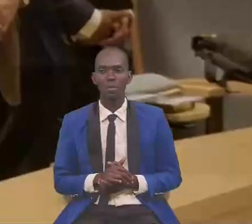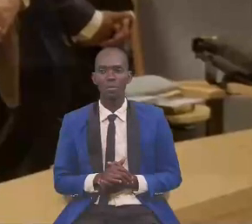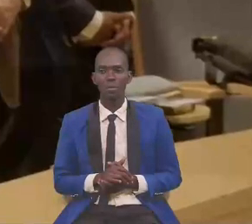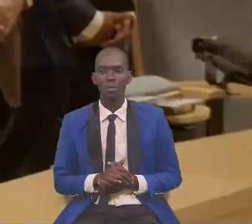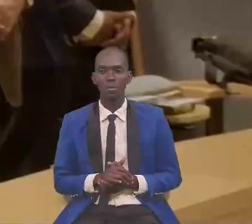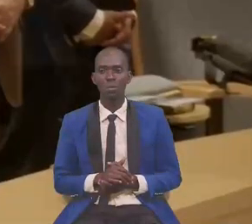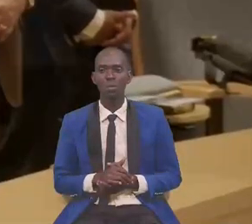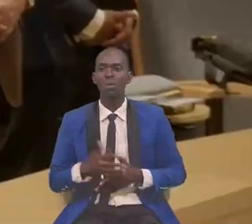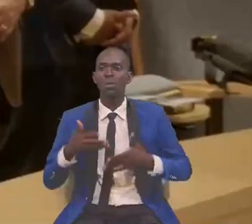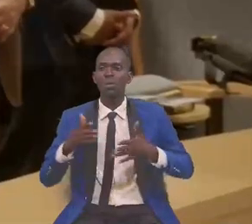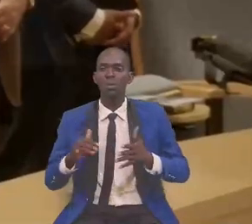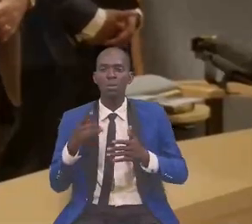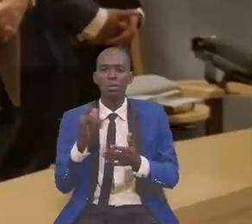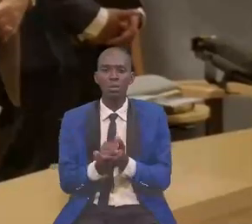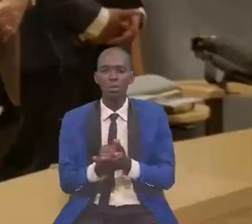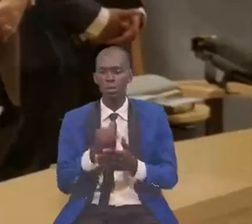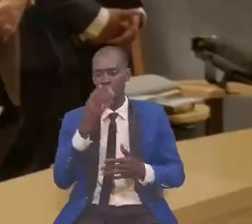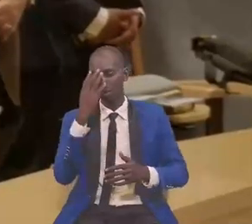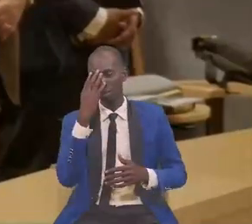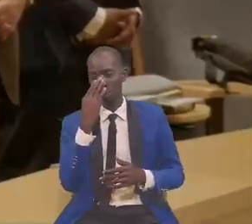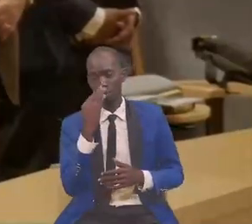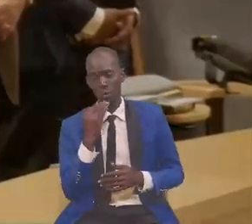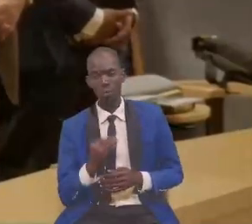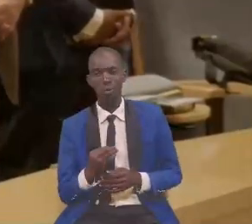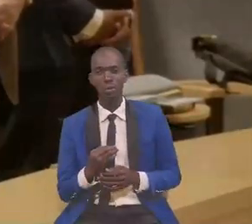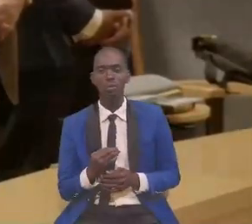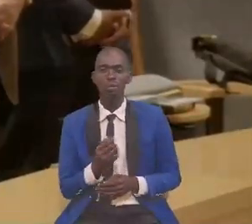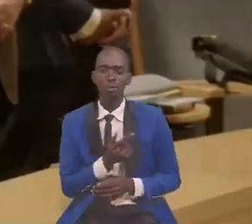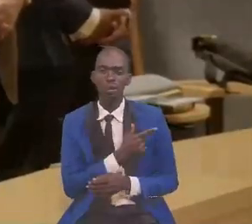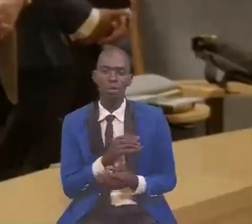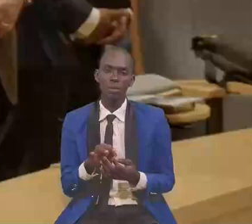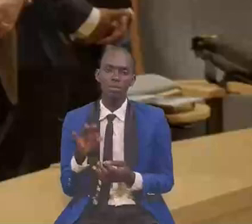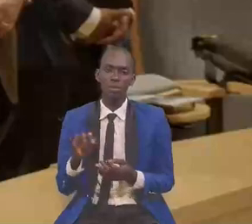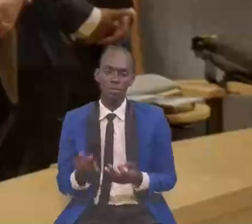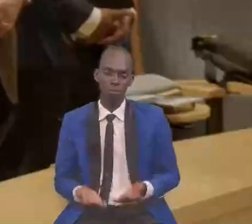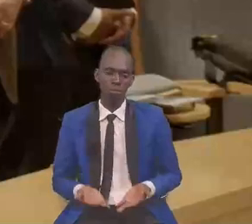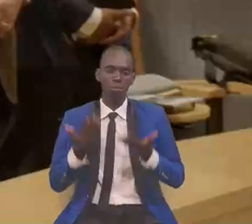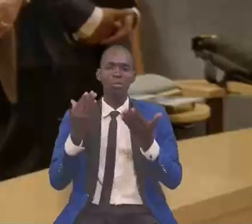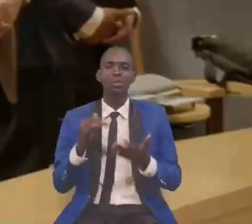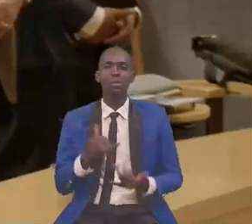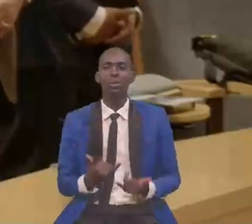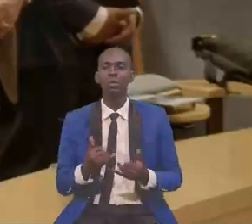Que l'esprit qui dort en toi se réveille.